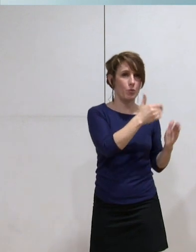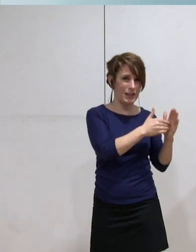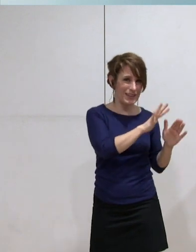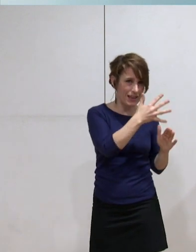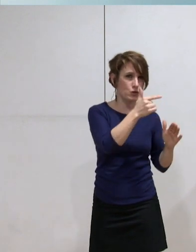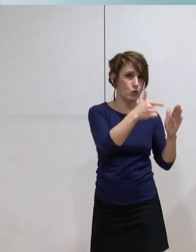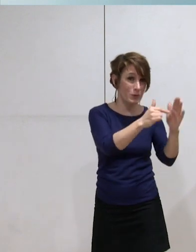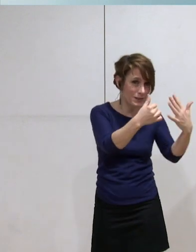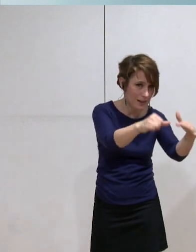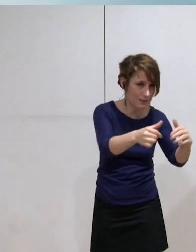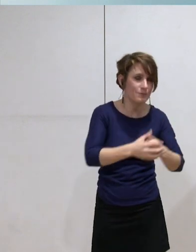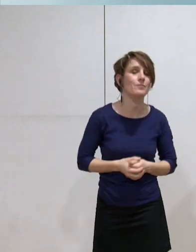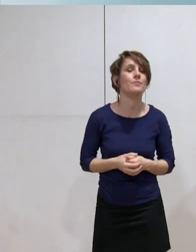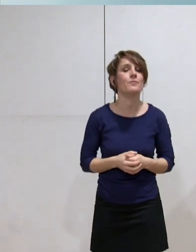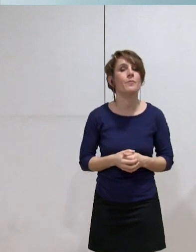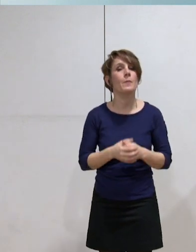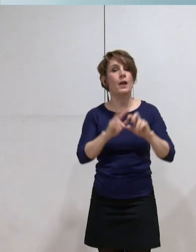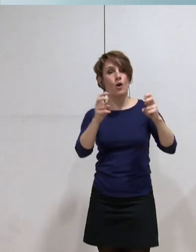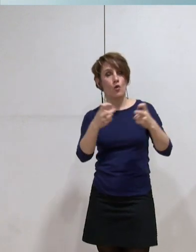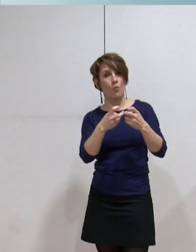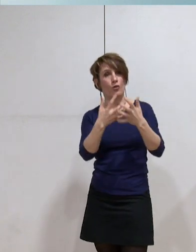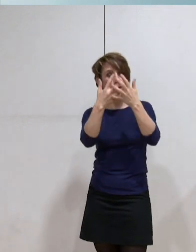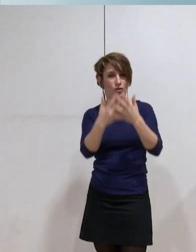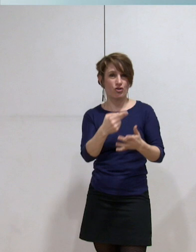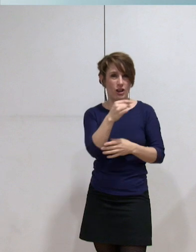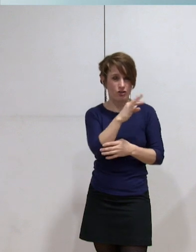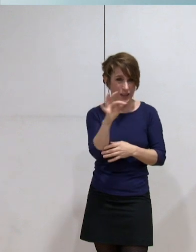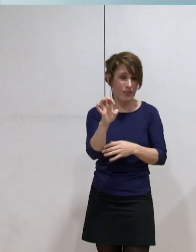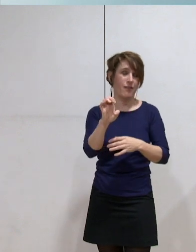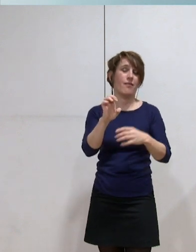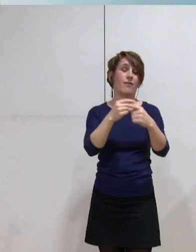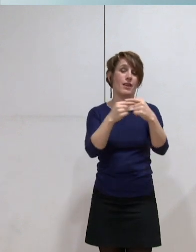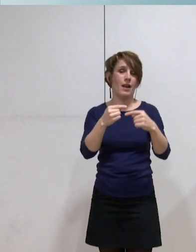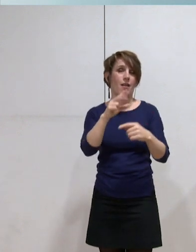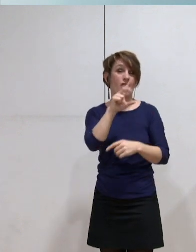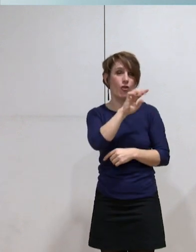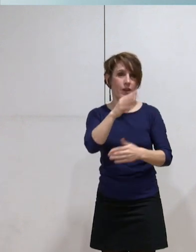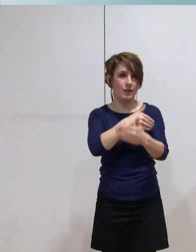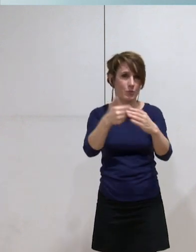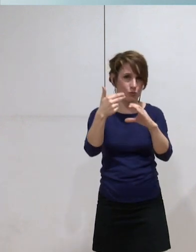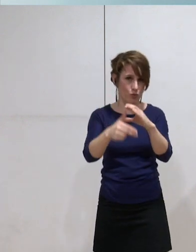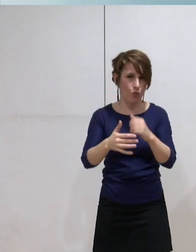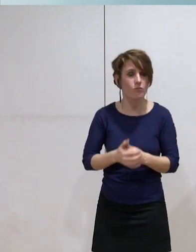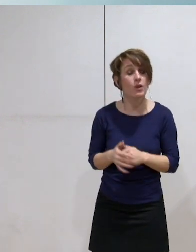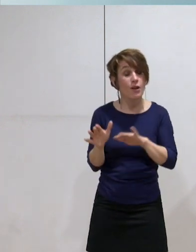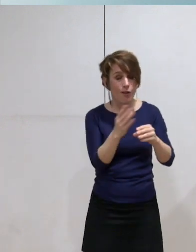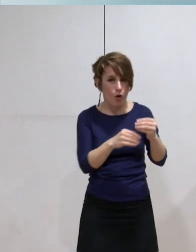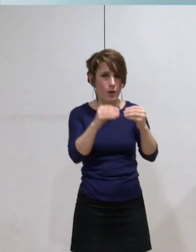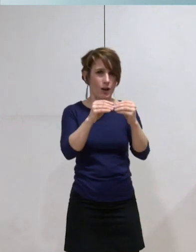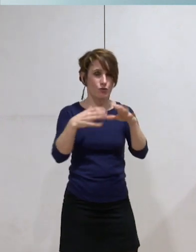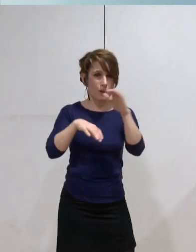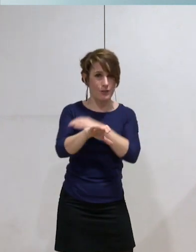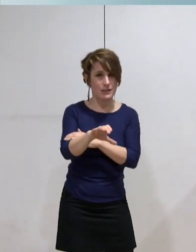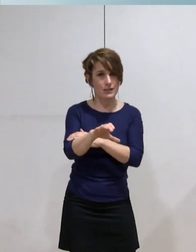2016 avec un montant de charg net pour la ville de 34 millions d'euros si on y ajoute les investissements prévu au budget